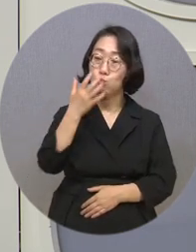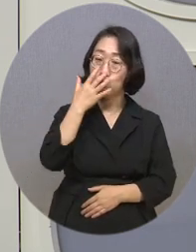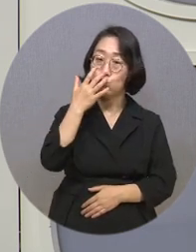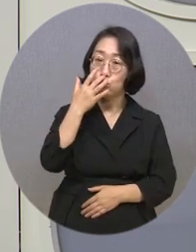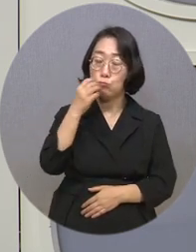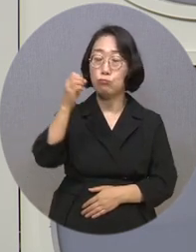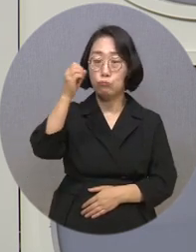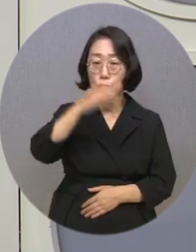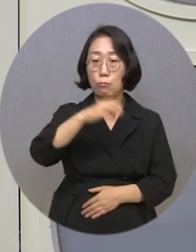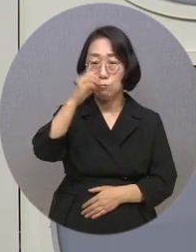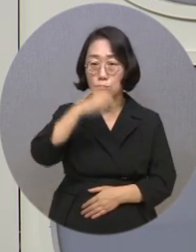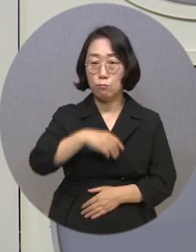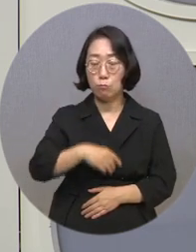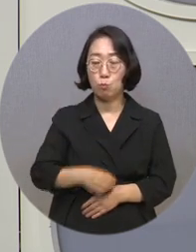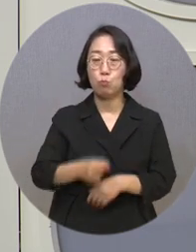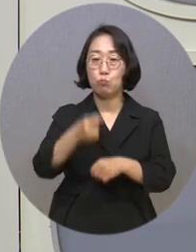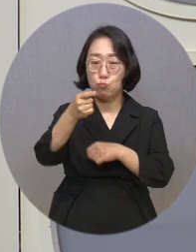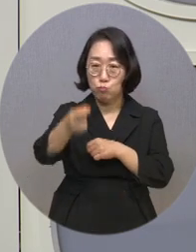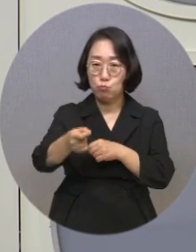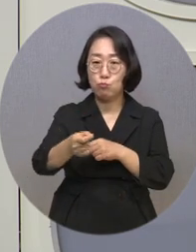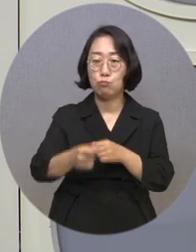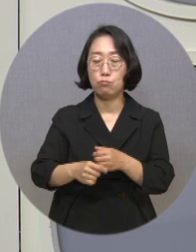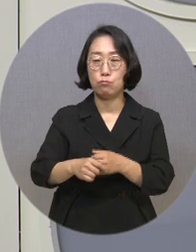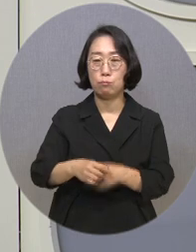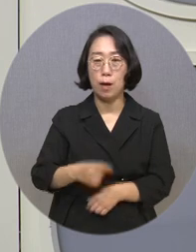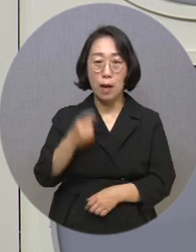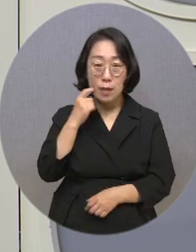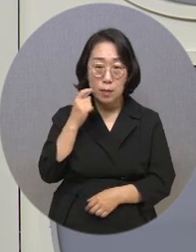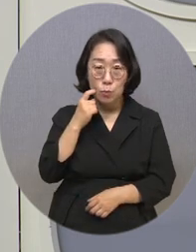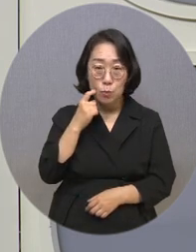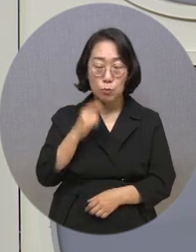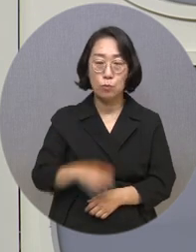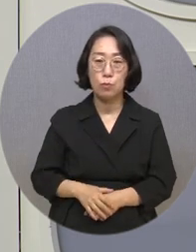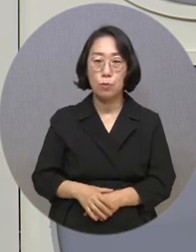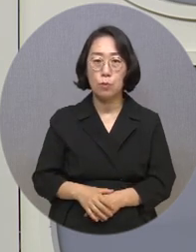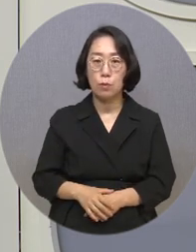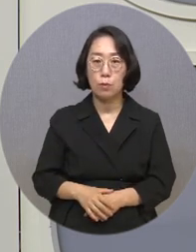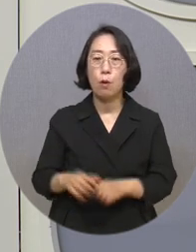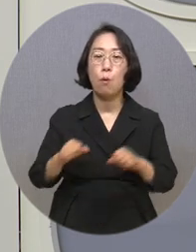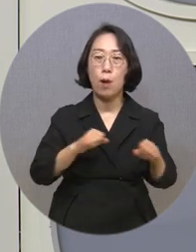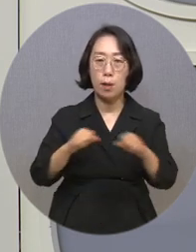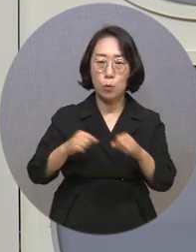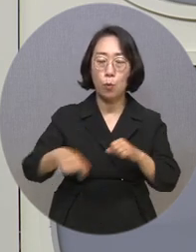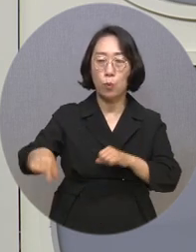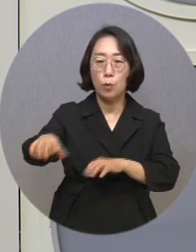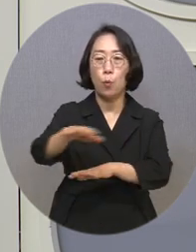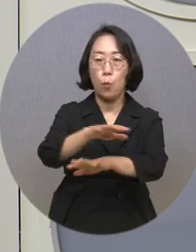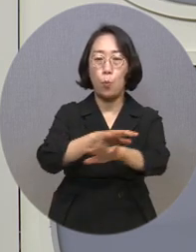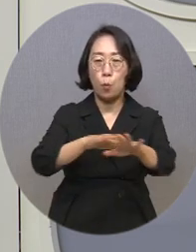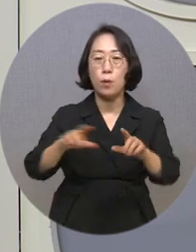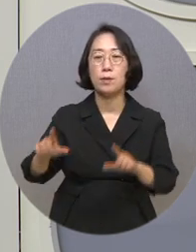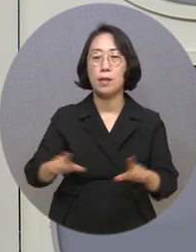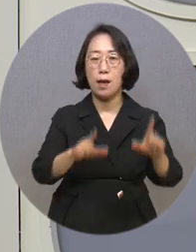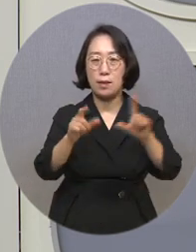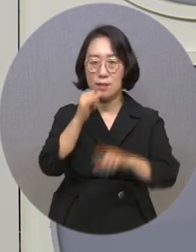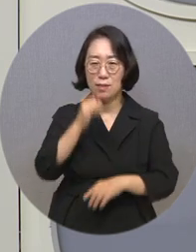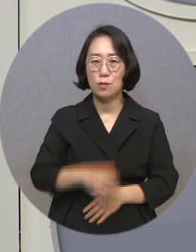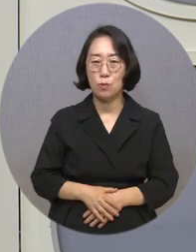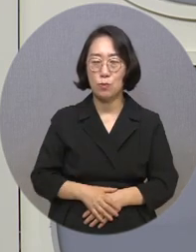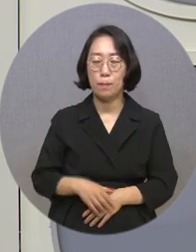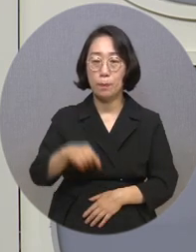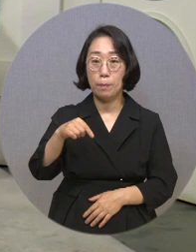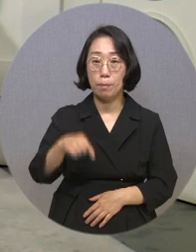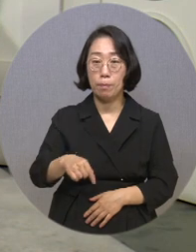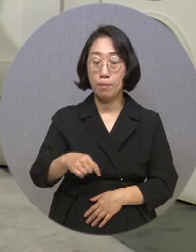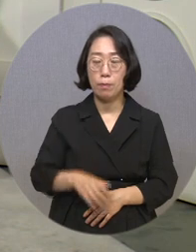알면서 이제 돈도 주고 뭐 이러면서 가짜 돈도 주고 이러가면서 활동하게끔 만드는 게 있어요. 아. 근데 아마 우리나라도